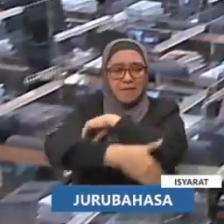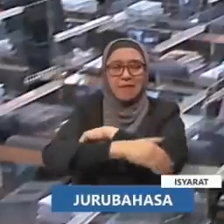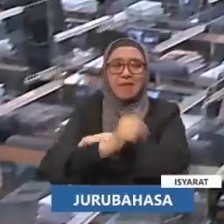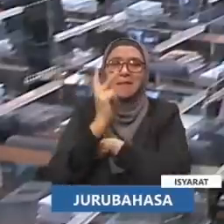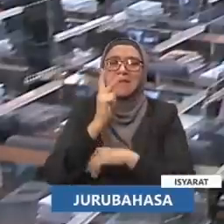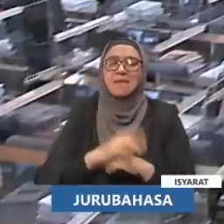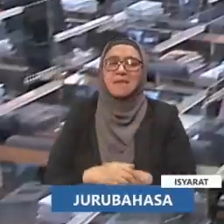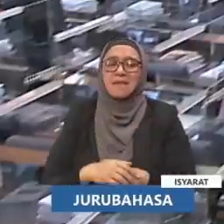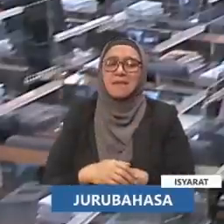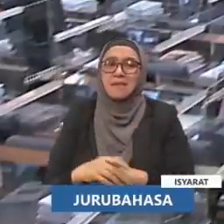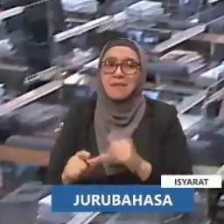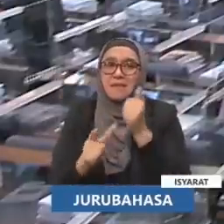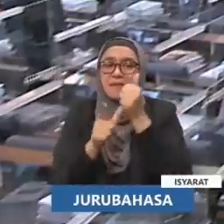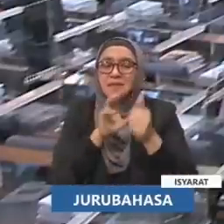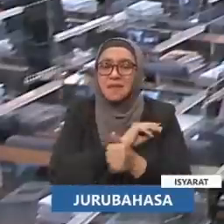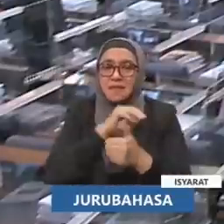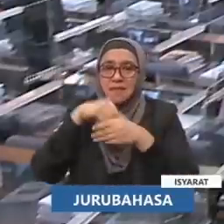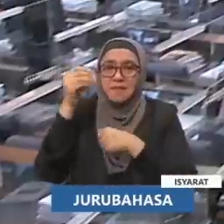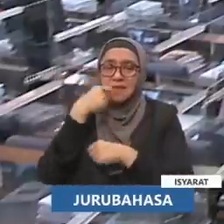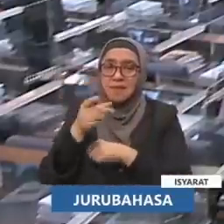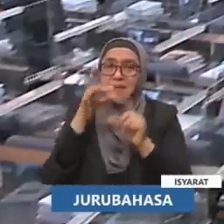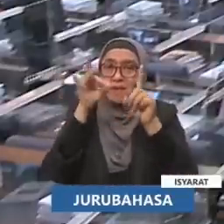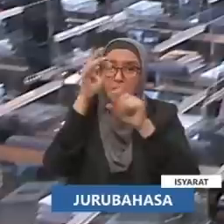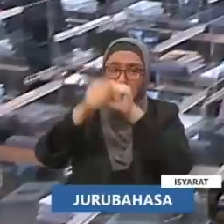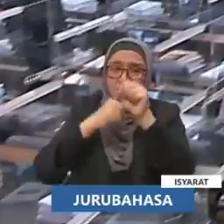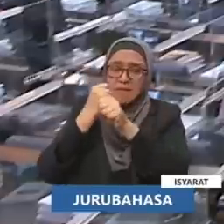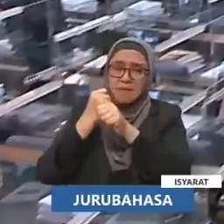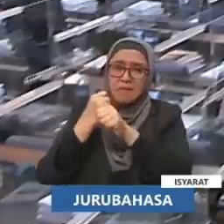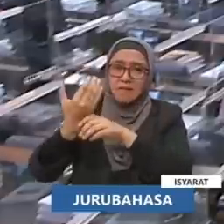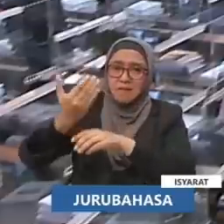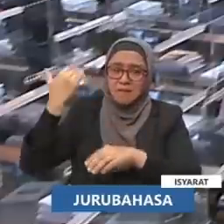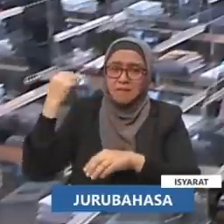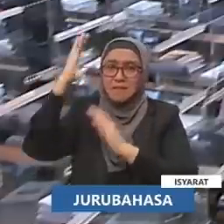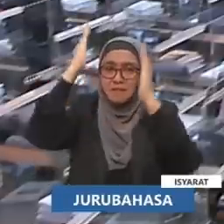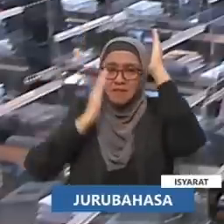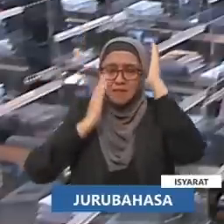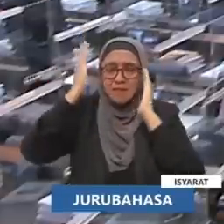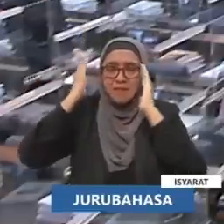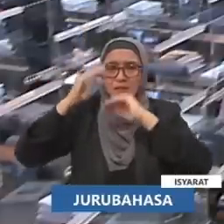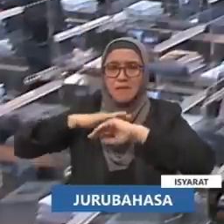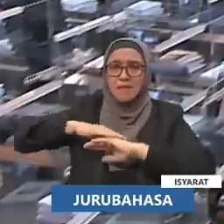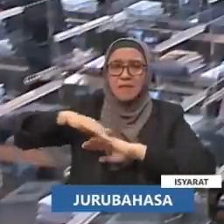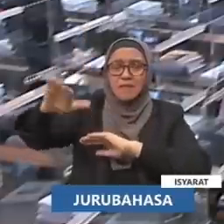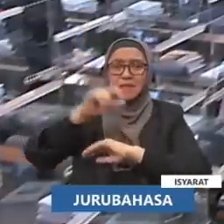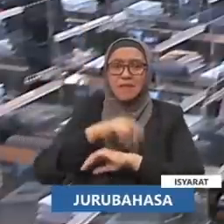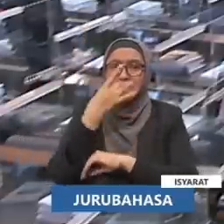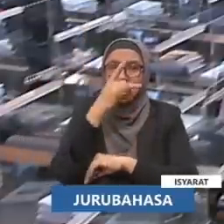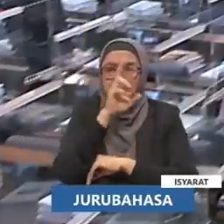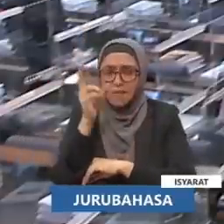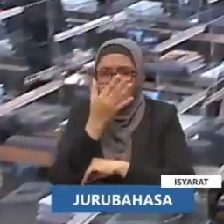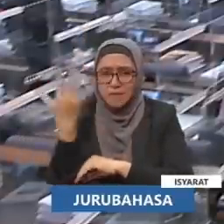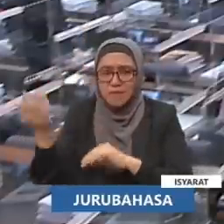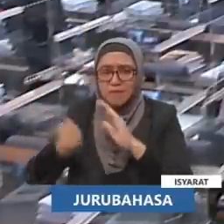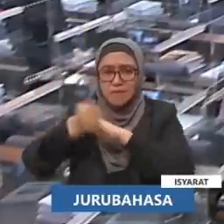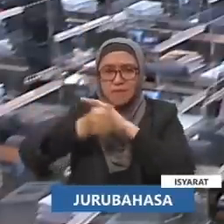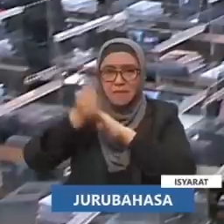mentah, bahan-bahan mentah ini, ya, bahan pertanian dan sebagainya ini, kita boleh add value, tambah milik